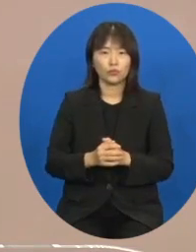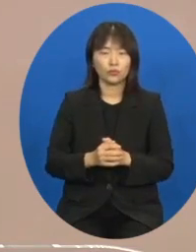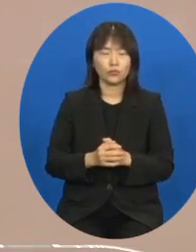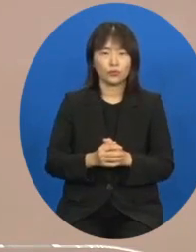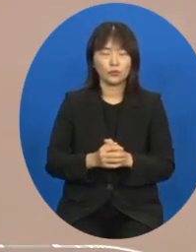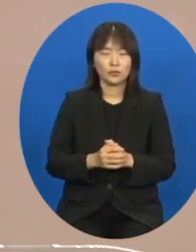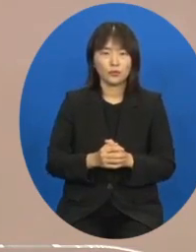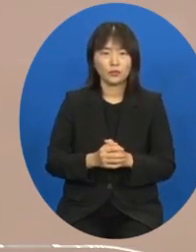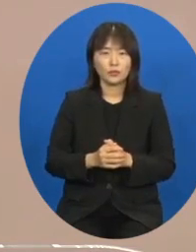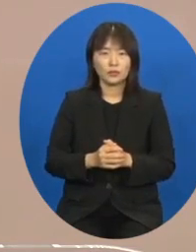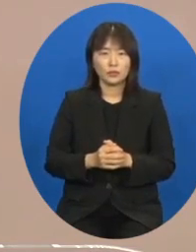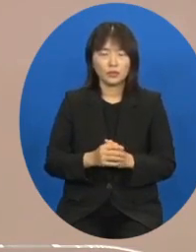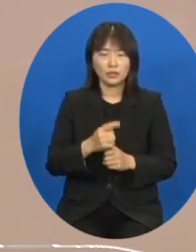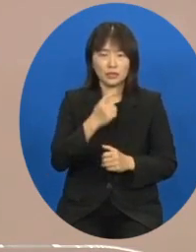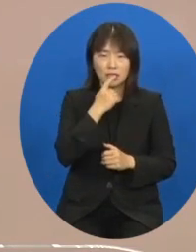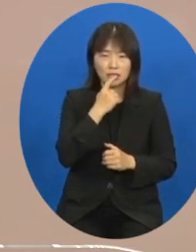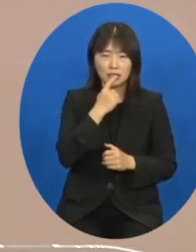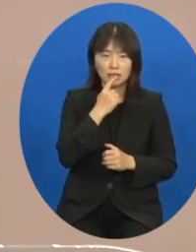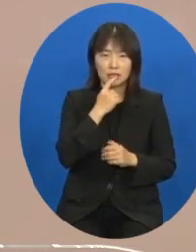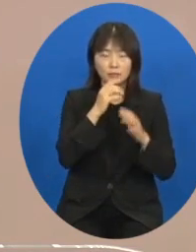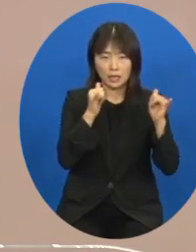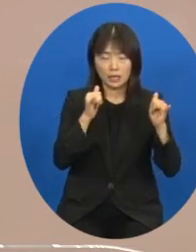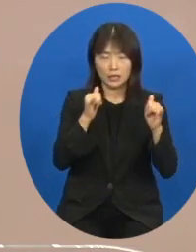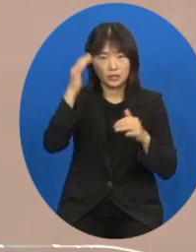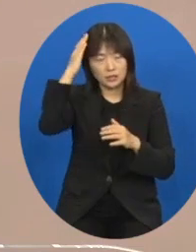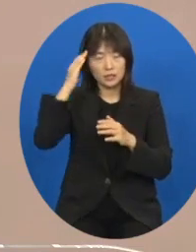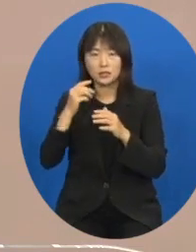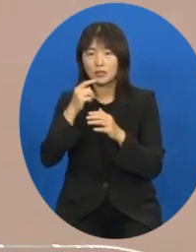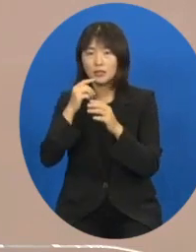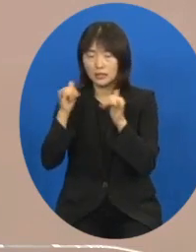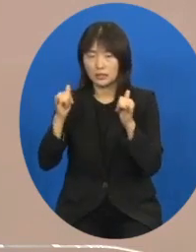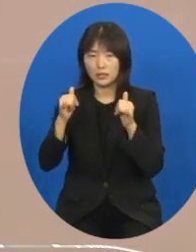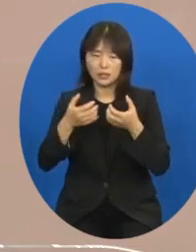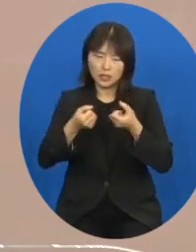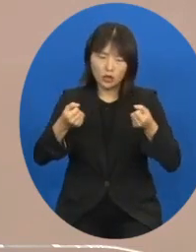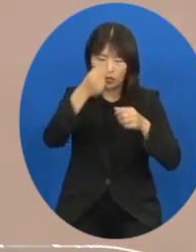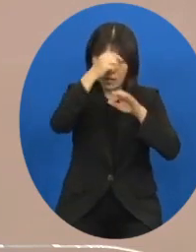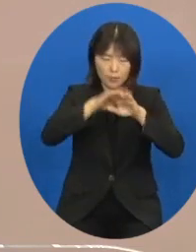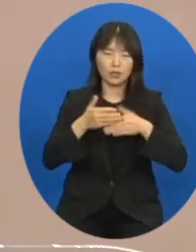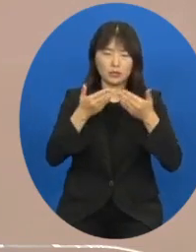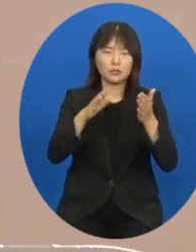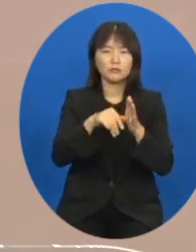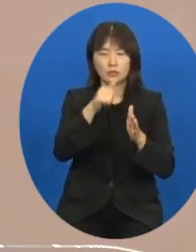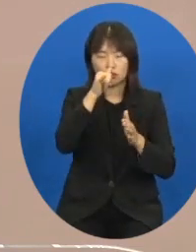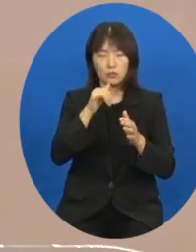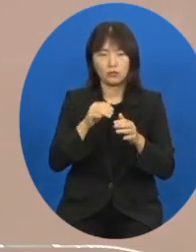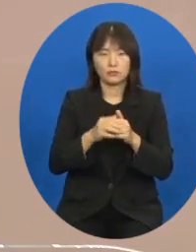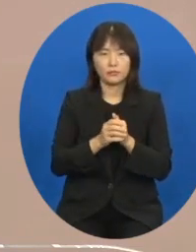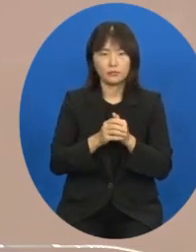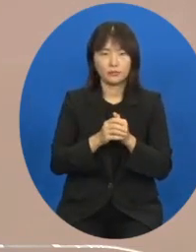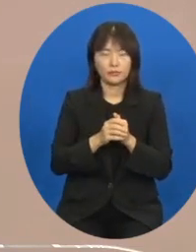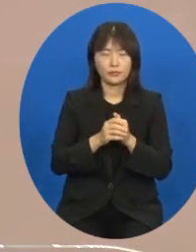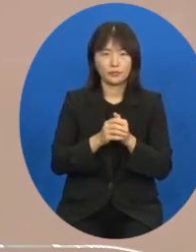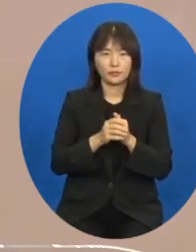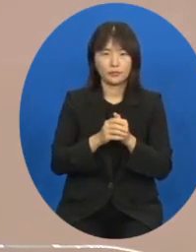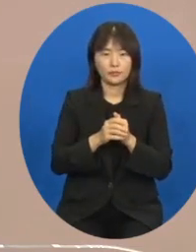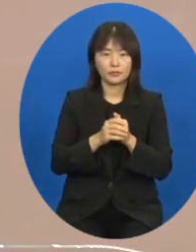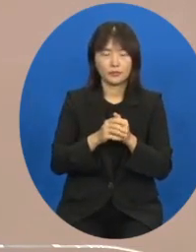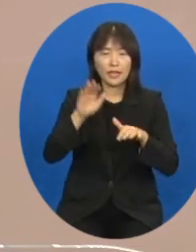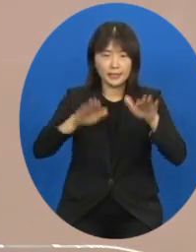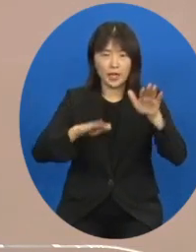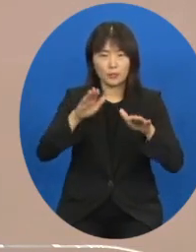흑인과 백인이 따로 예배 드리던 시절이 있었습니다. 인종차별 때문에. 우리로서는 잘 이해가 잘 안 되는